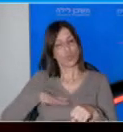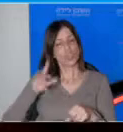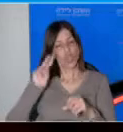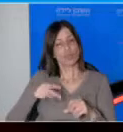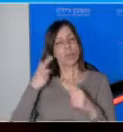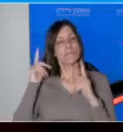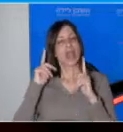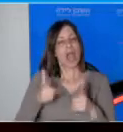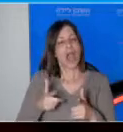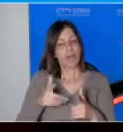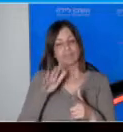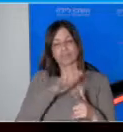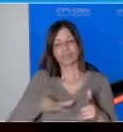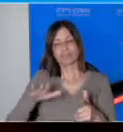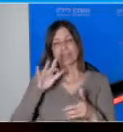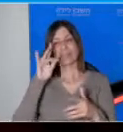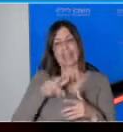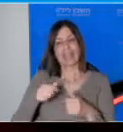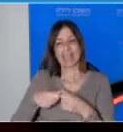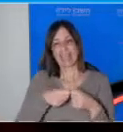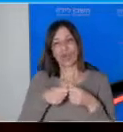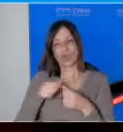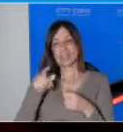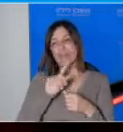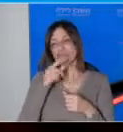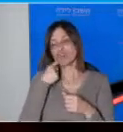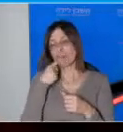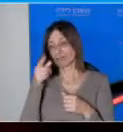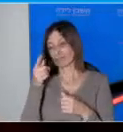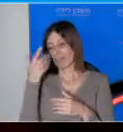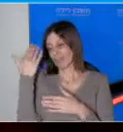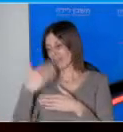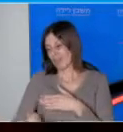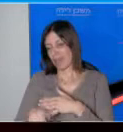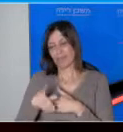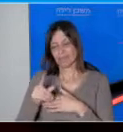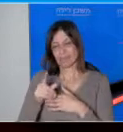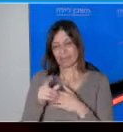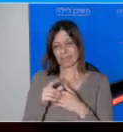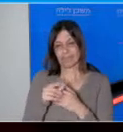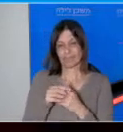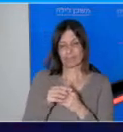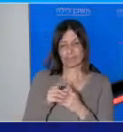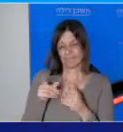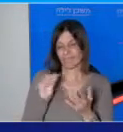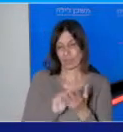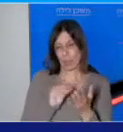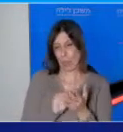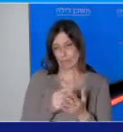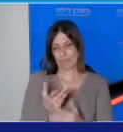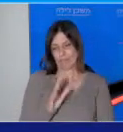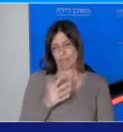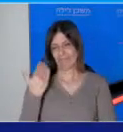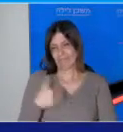מלחמה גלובלית נגד הארגון הזה, ואלו שהספידו אותו, הקדימו את המאוחר. אז דקלה, אני מנסה גם לראות, להבין